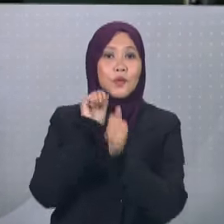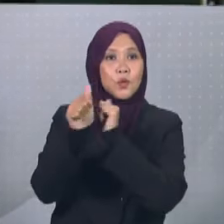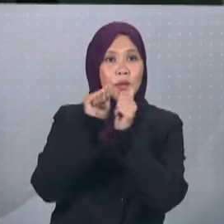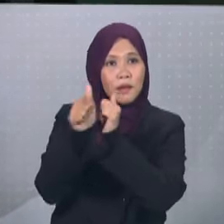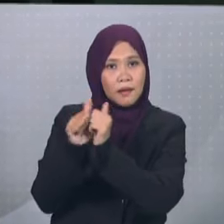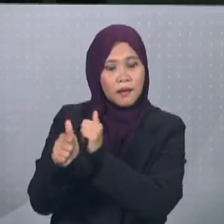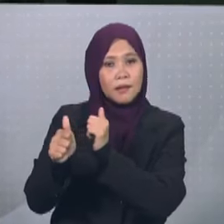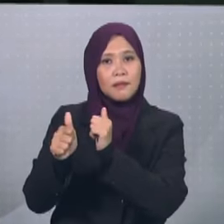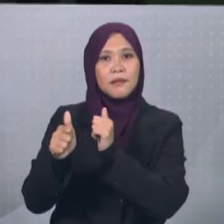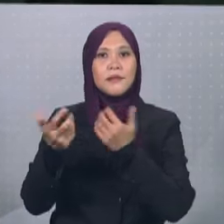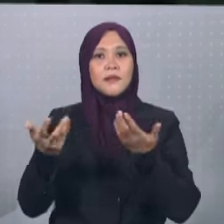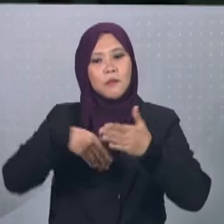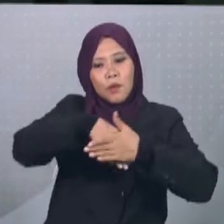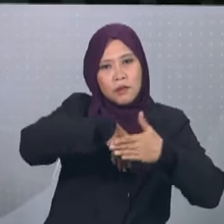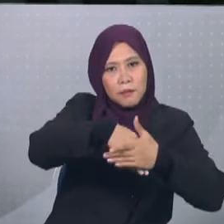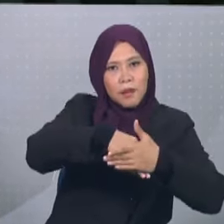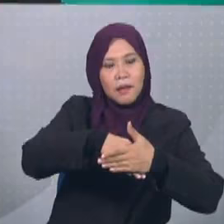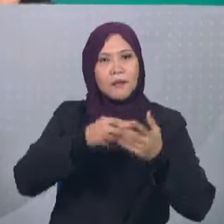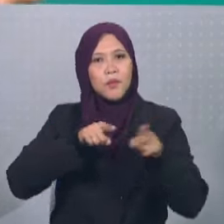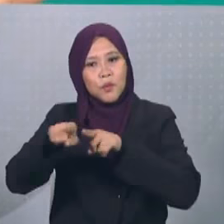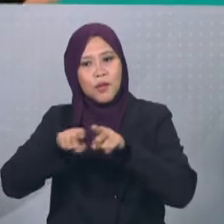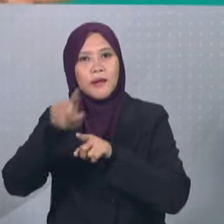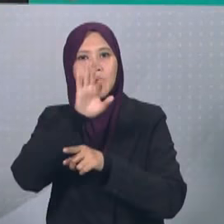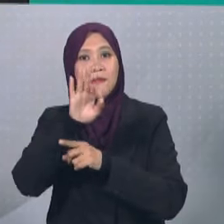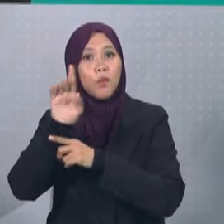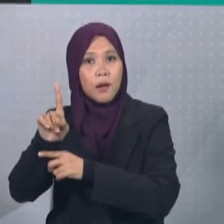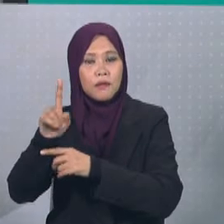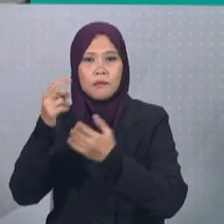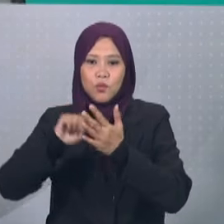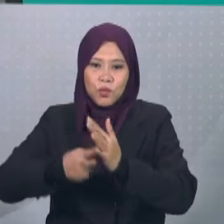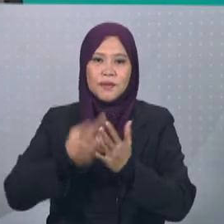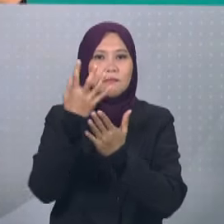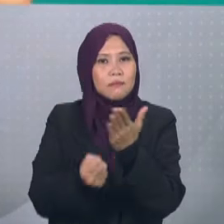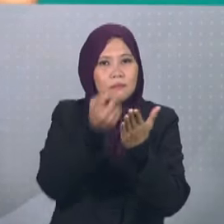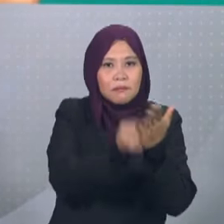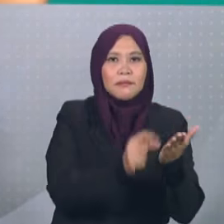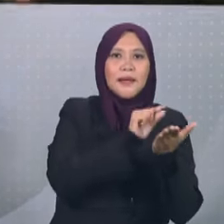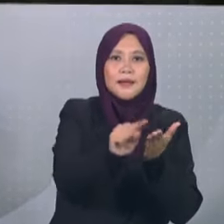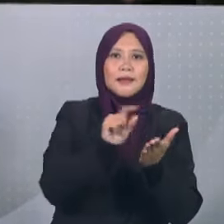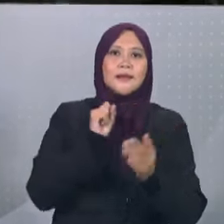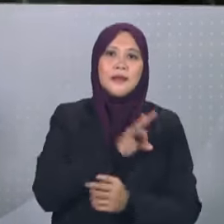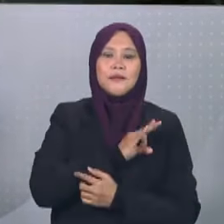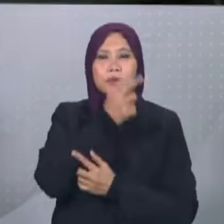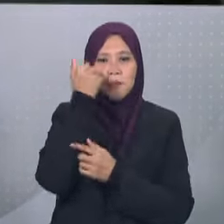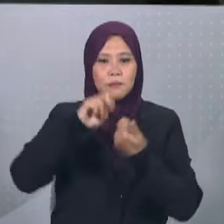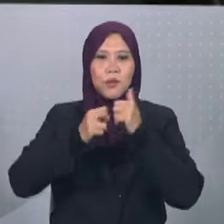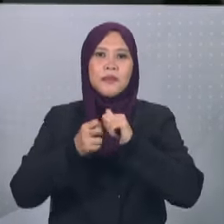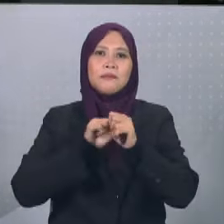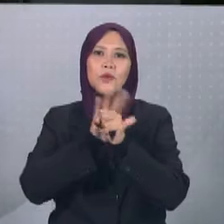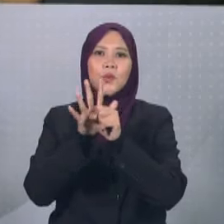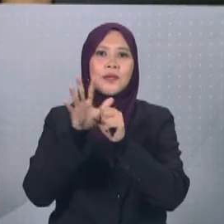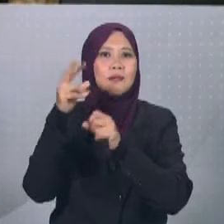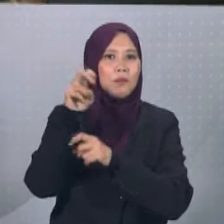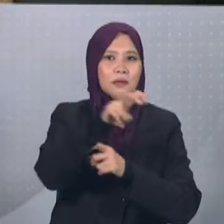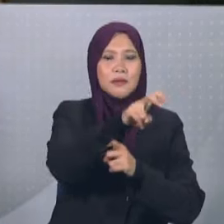Sukan-sukan terkemuka dunia seperti bola sepak dan perlumbaan F1 sudah memulakan pemotongan gaji kaki tangan dan pemain disebabkan wabak COVID-19